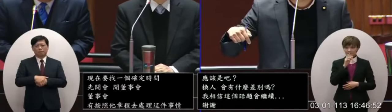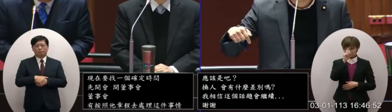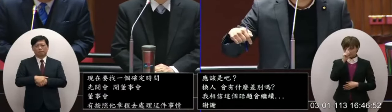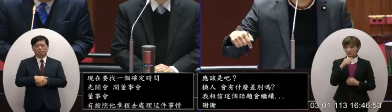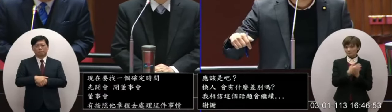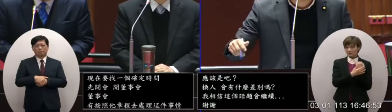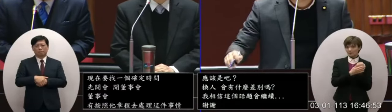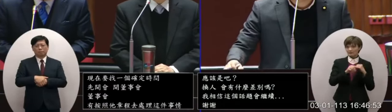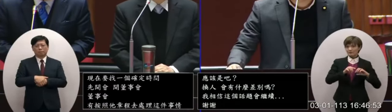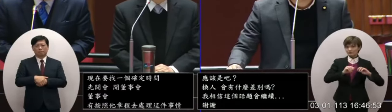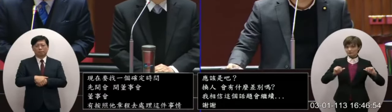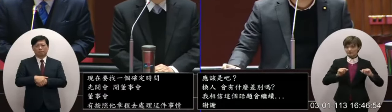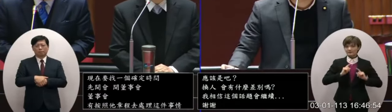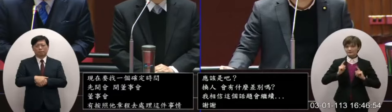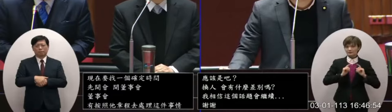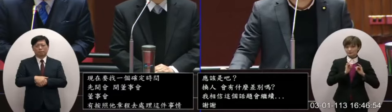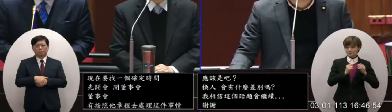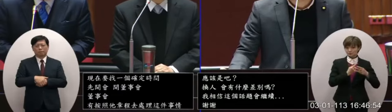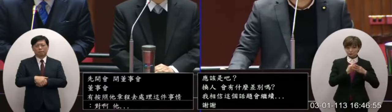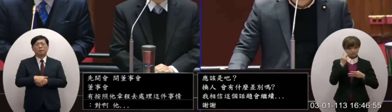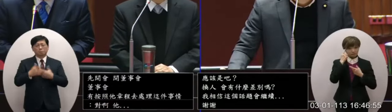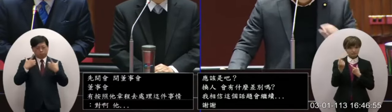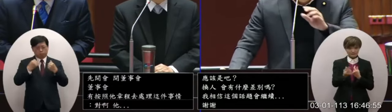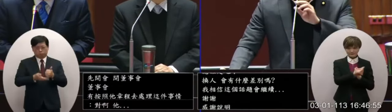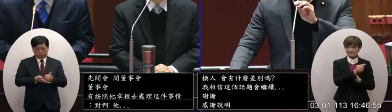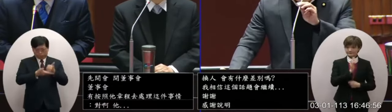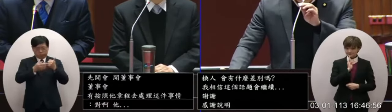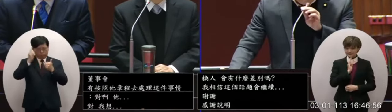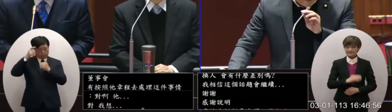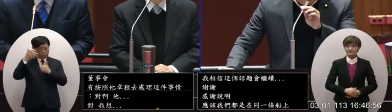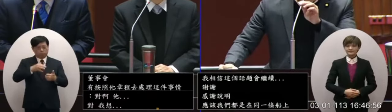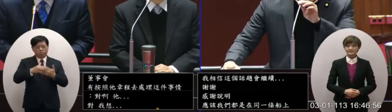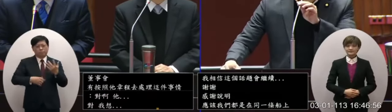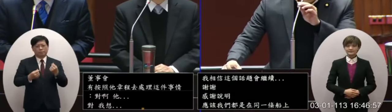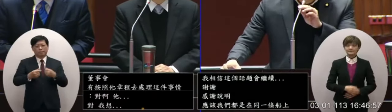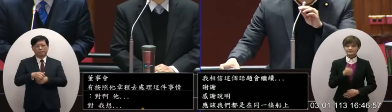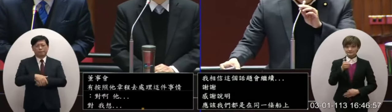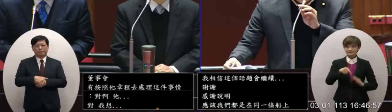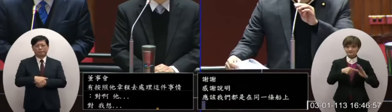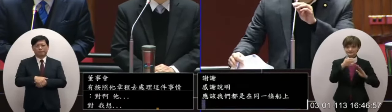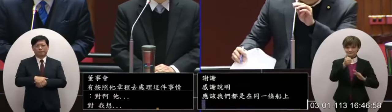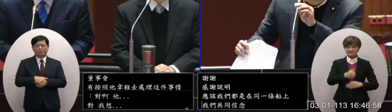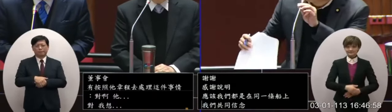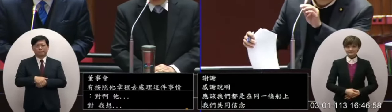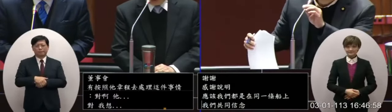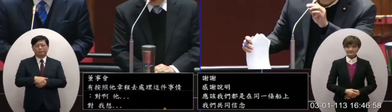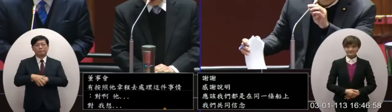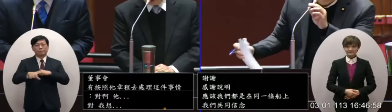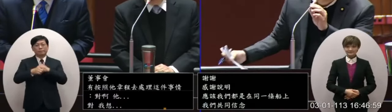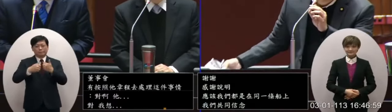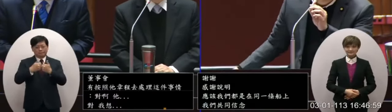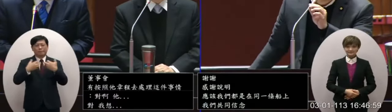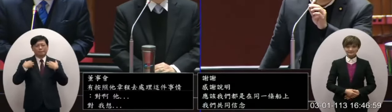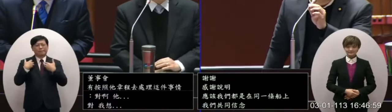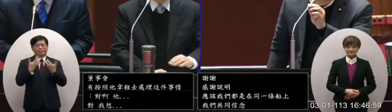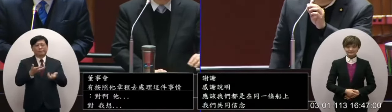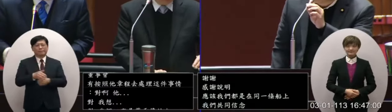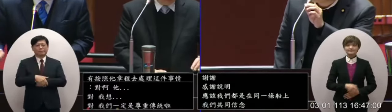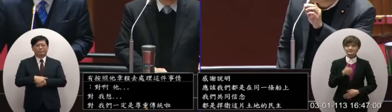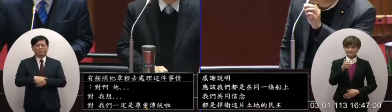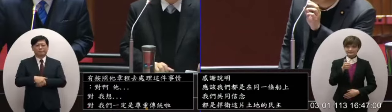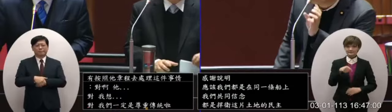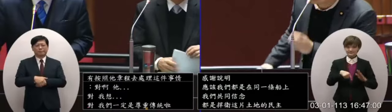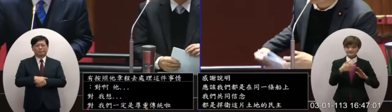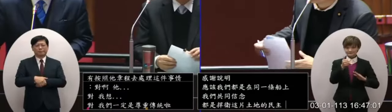块土地的自由跟民主。我相信这样子、 是尊重传统啊。 好，谢谢院长。 有基金会来负责嘛？哈、 哦，谢谢院